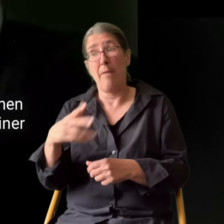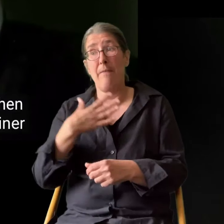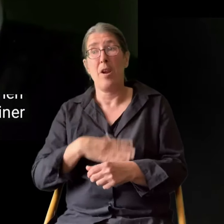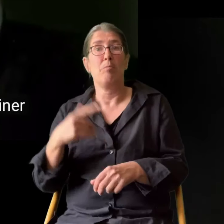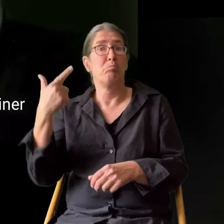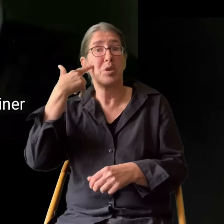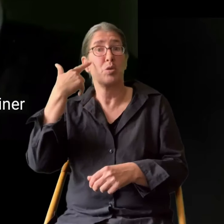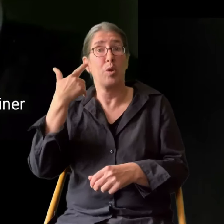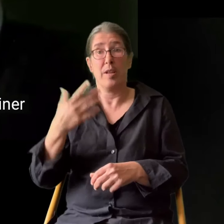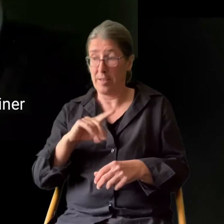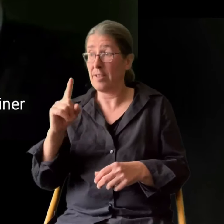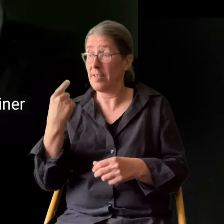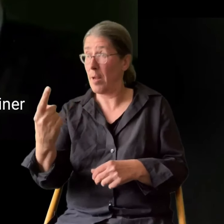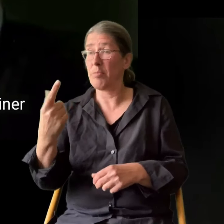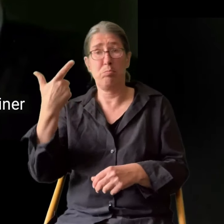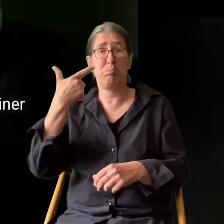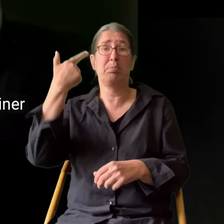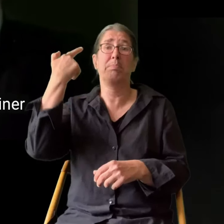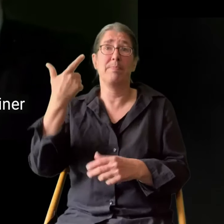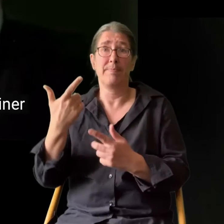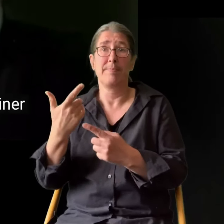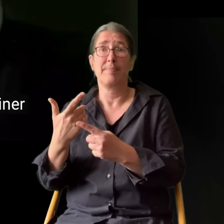mit einer Pistole zu erschießen.